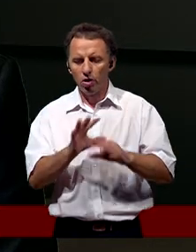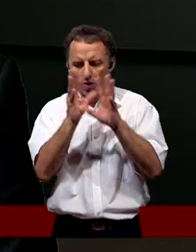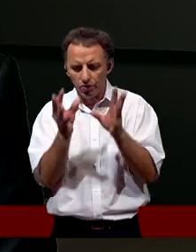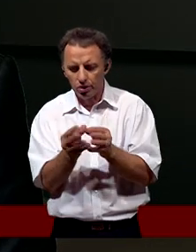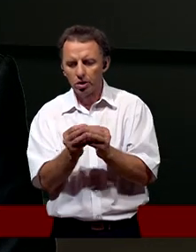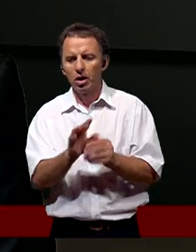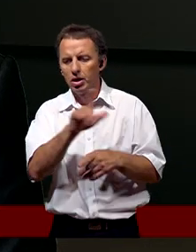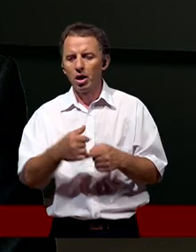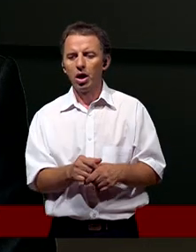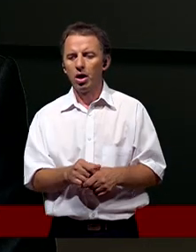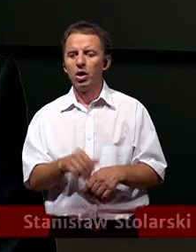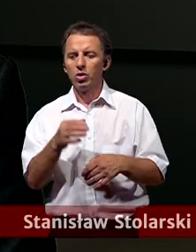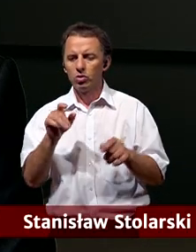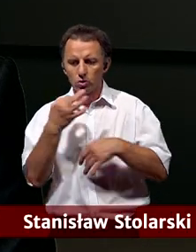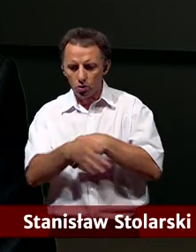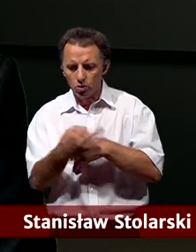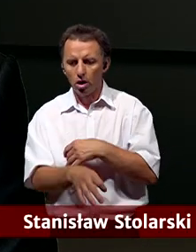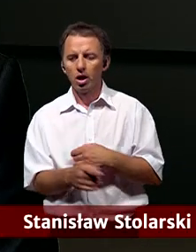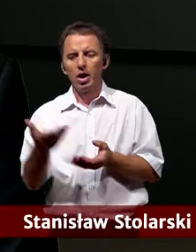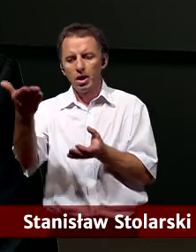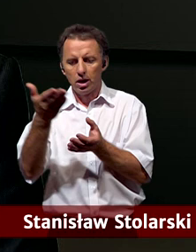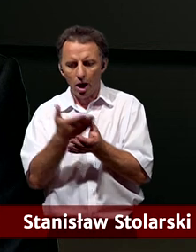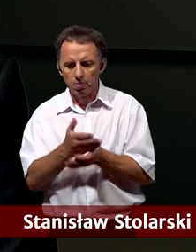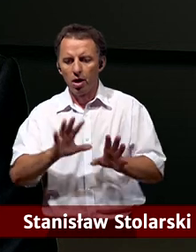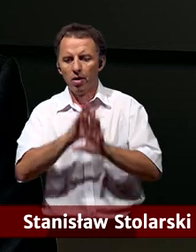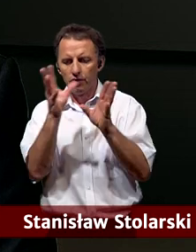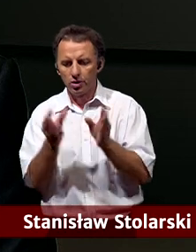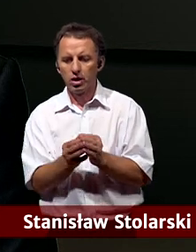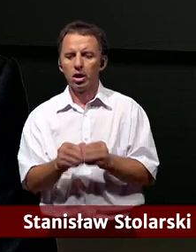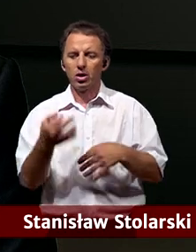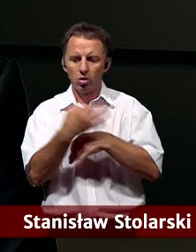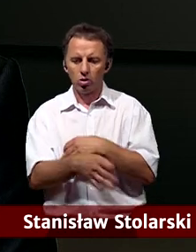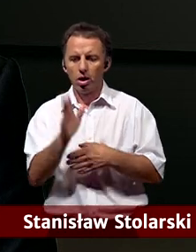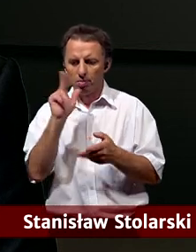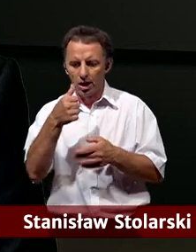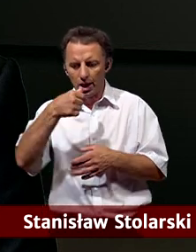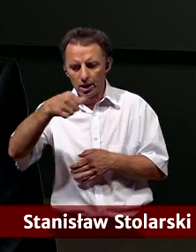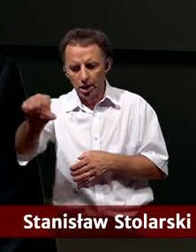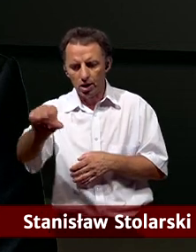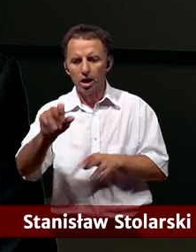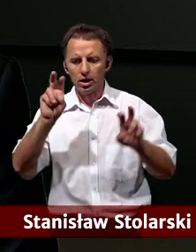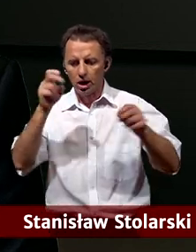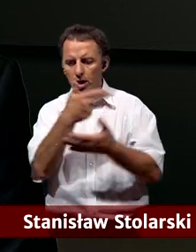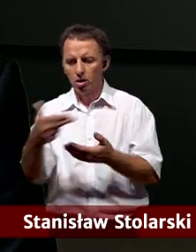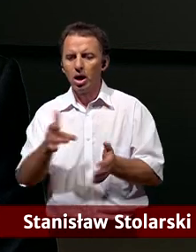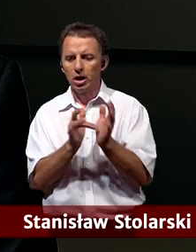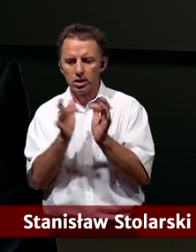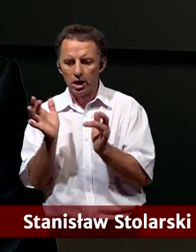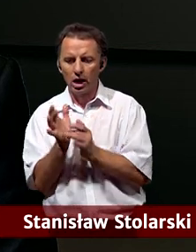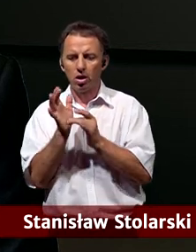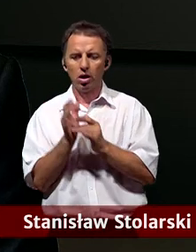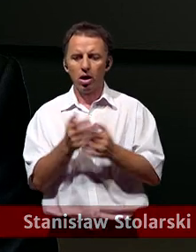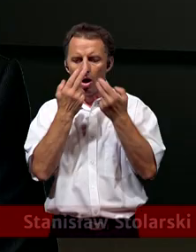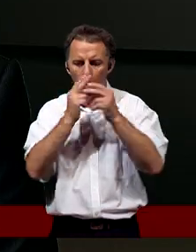Dziękuję wszystkim za śledzenie naszego studium i zapraszam wszystkich na studium, który będzie za tydzień zatytułowany